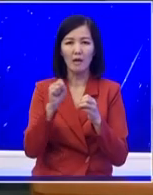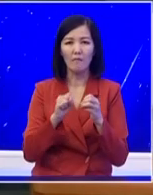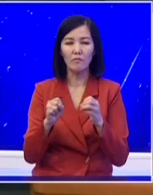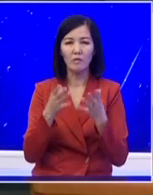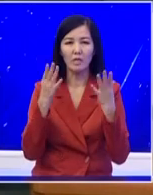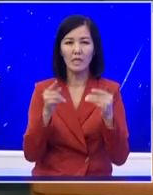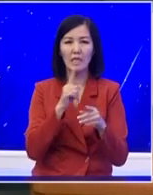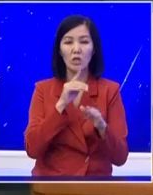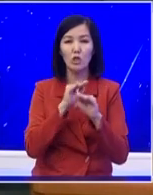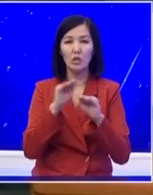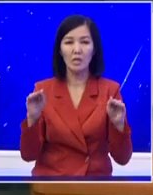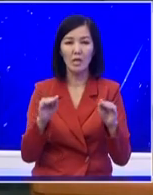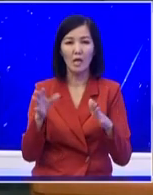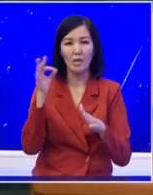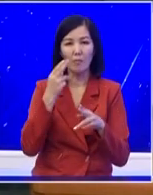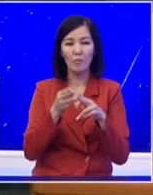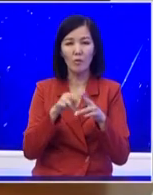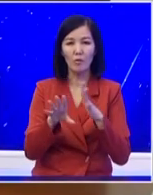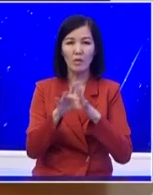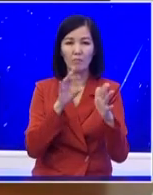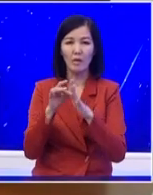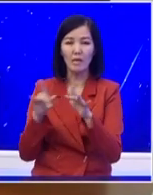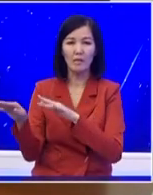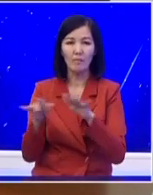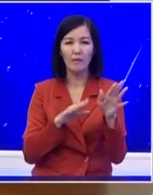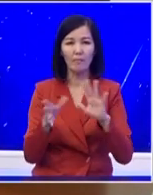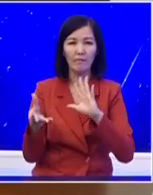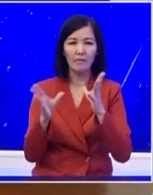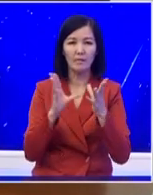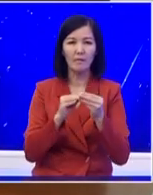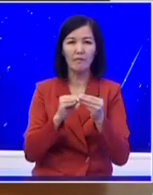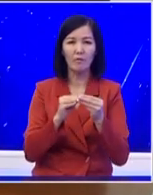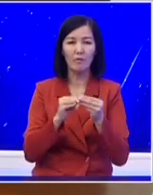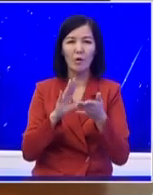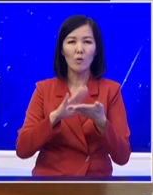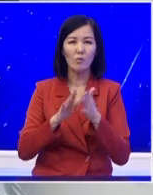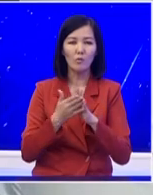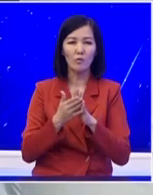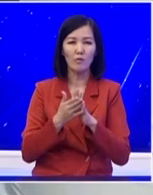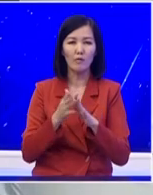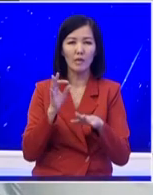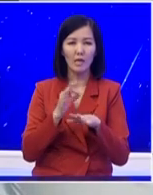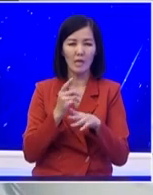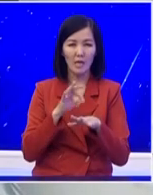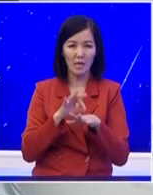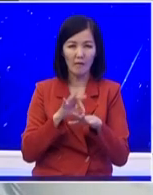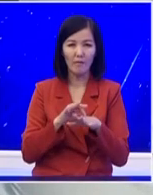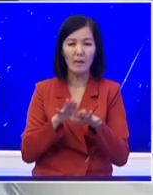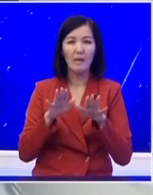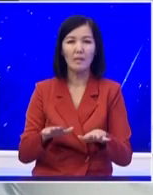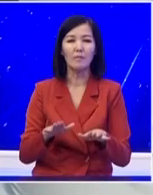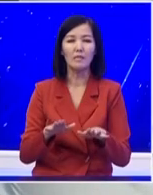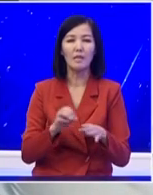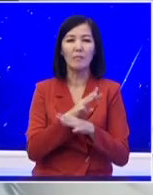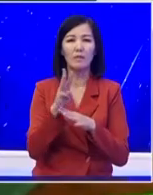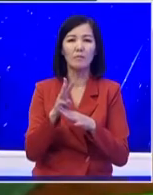тишины. Напомню, в этом году избирательный процесс по всей стране пройдет в непростых условиях пандемии коронавируса. На местах будут